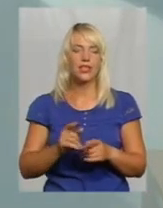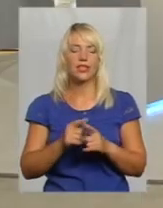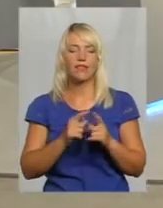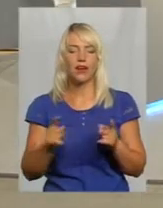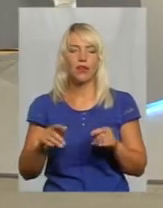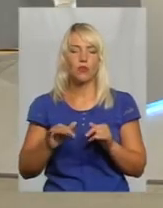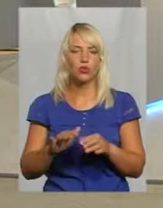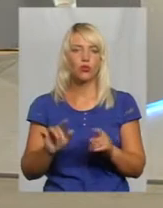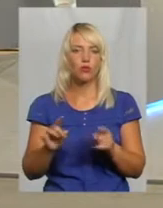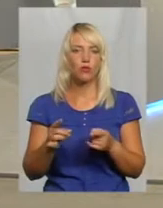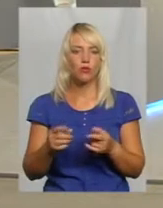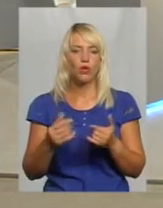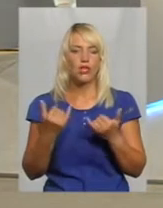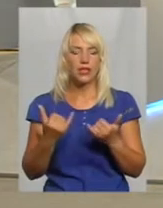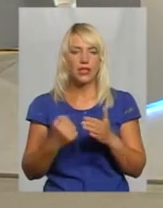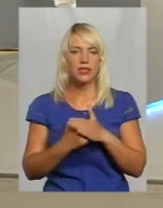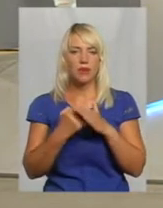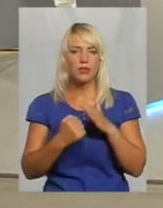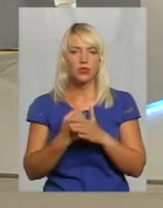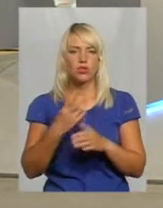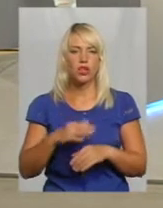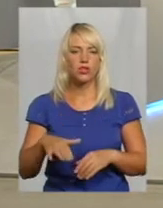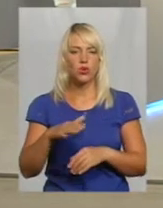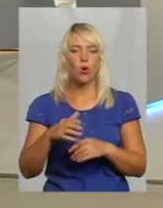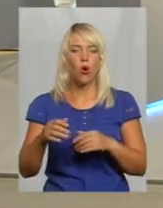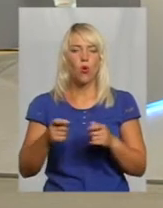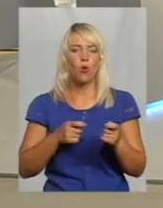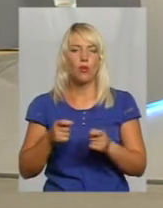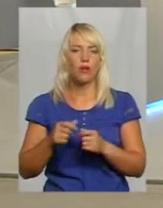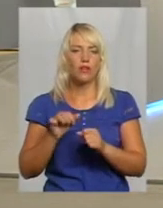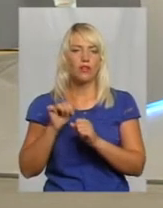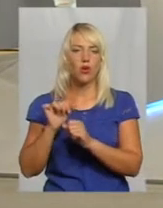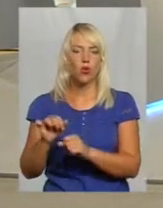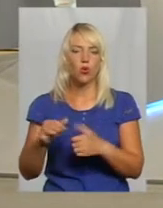процедура, через те в даний час вони базуються на території управління охорони здоров'я.